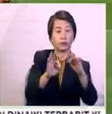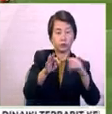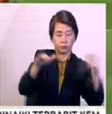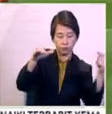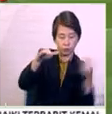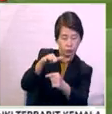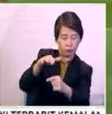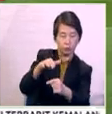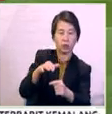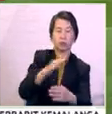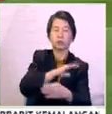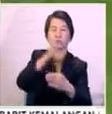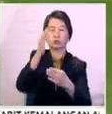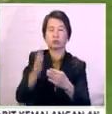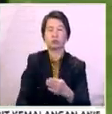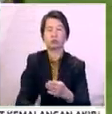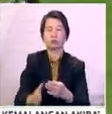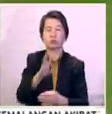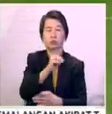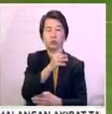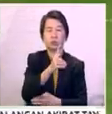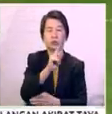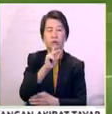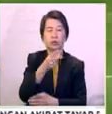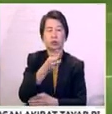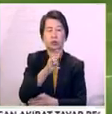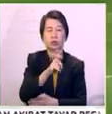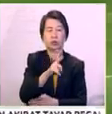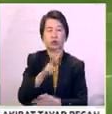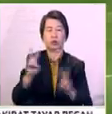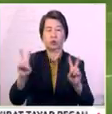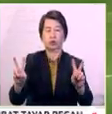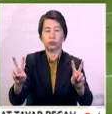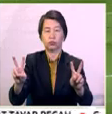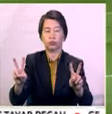ke-85 dan disempurnakan oleh Muhammad Khairul Amri Kamal.